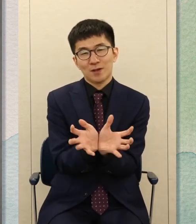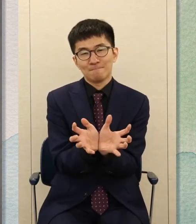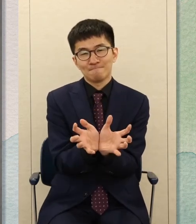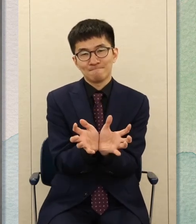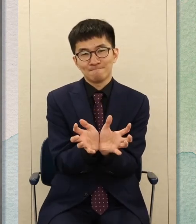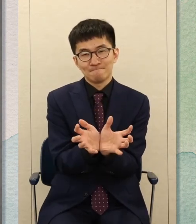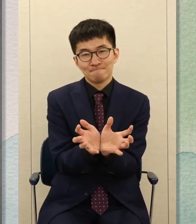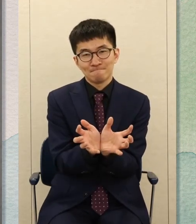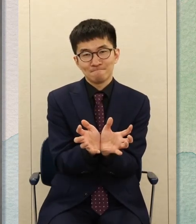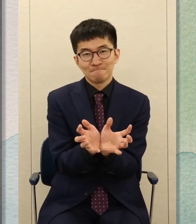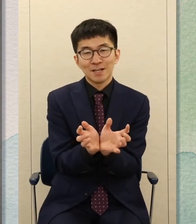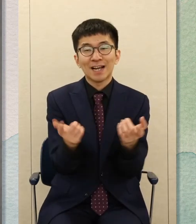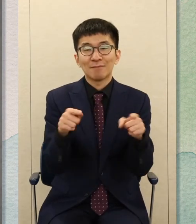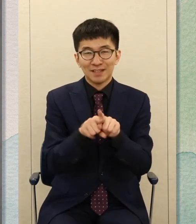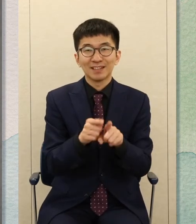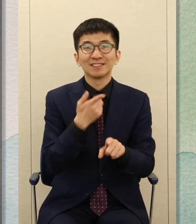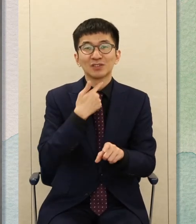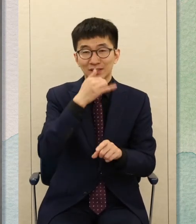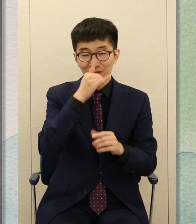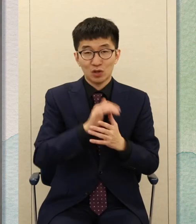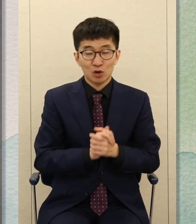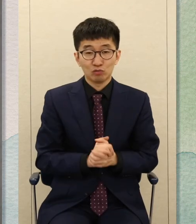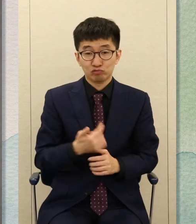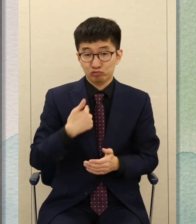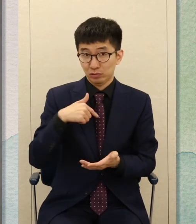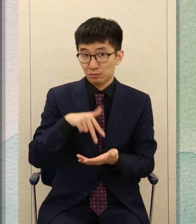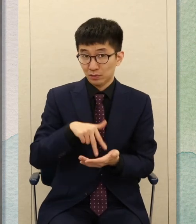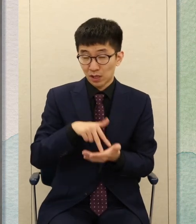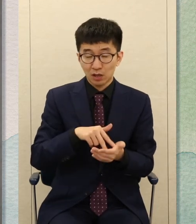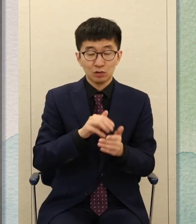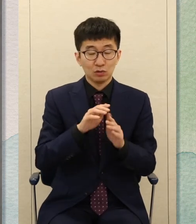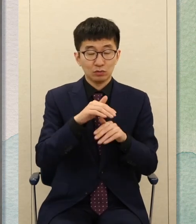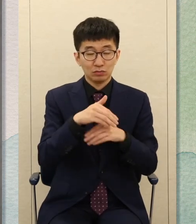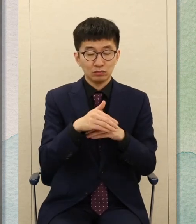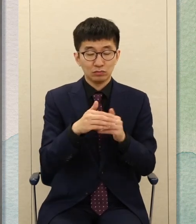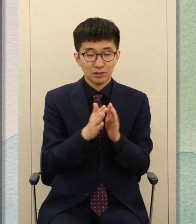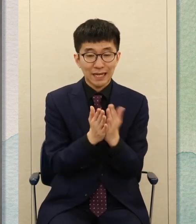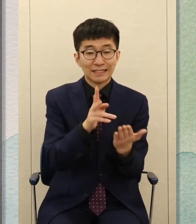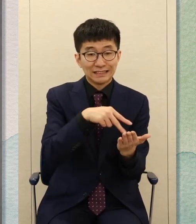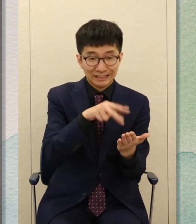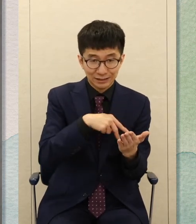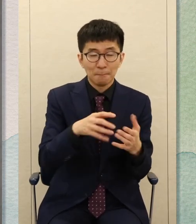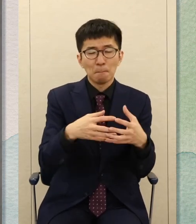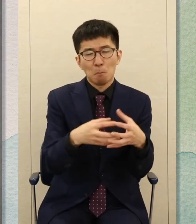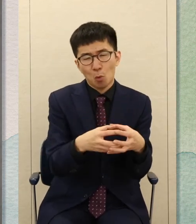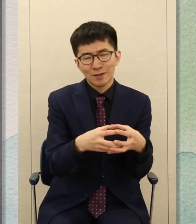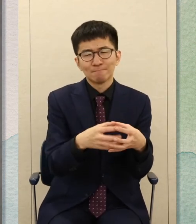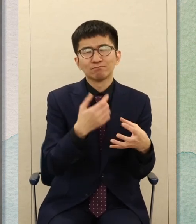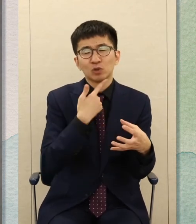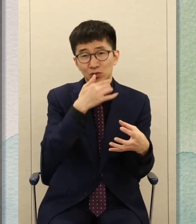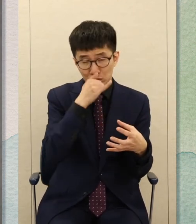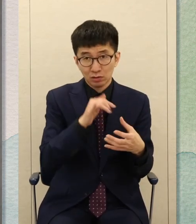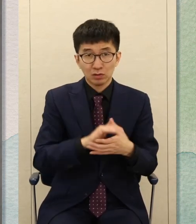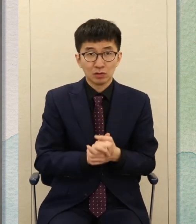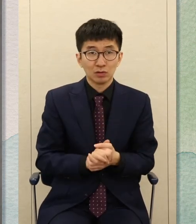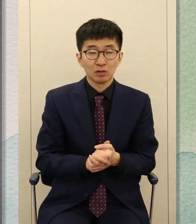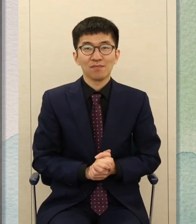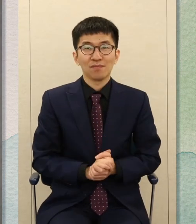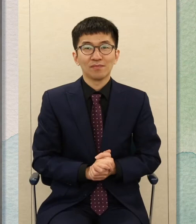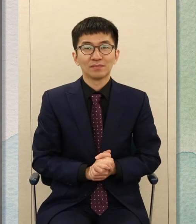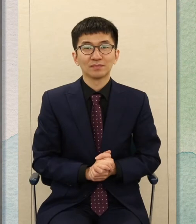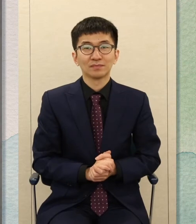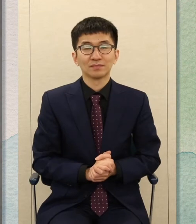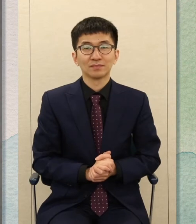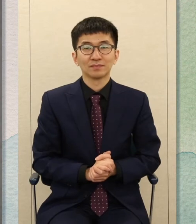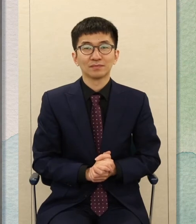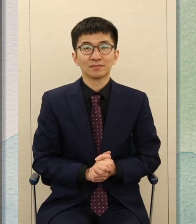7년 동안 독서 모임을 했는데, 저희야 독서 모임의 세대여가지고요. 예, 한동안 제가 많이 할 때는 일주일에 7개도